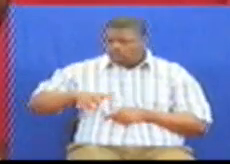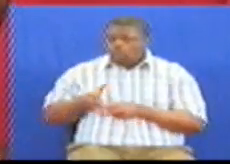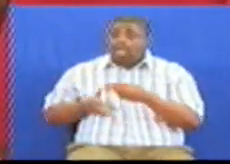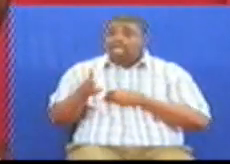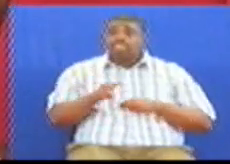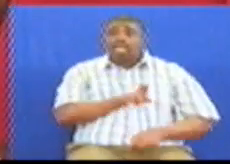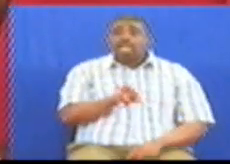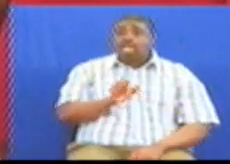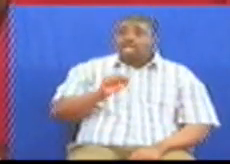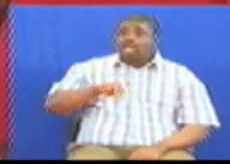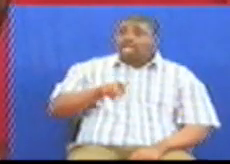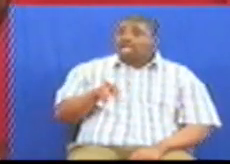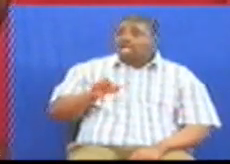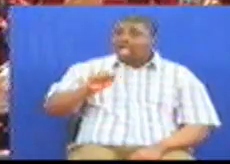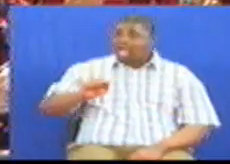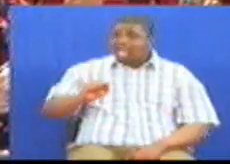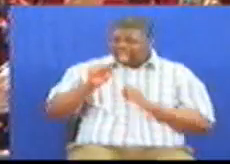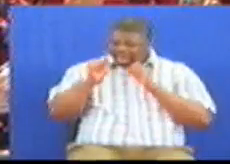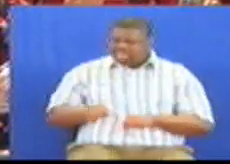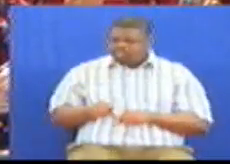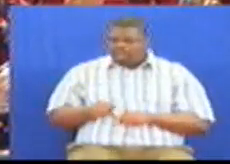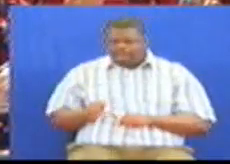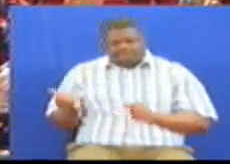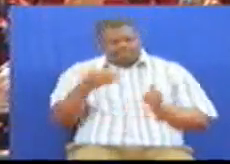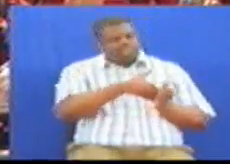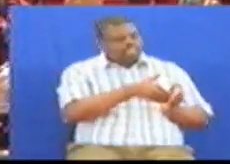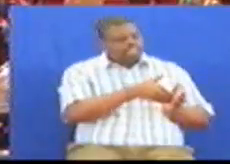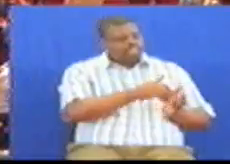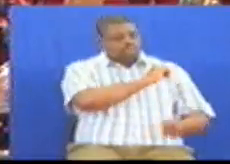lazima kwanza waende Songea, halafu ndio waende makao makuu ya wilaya.